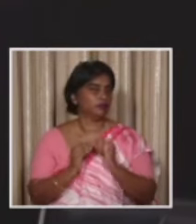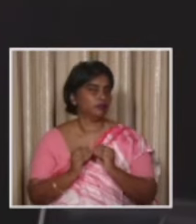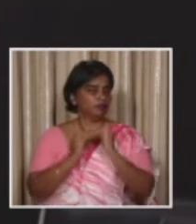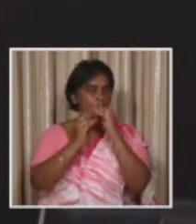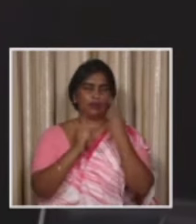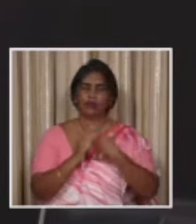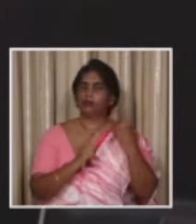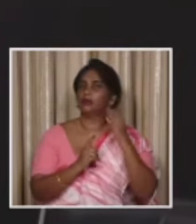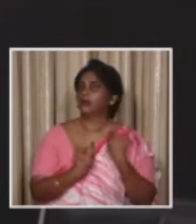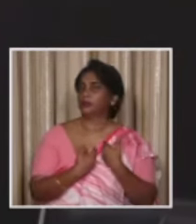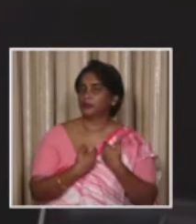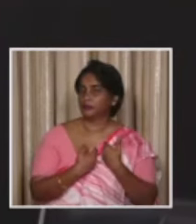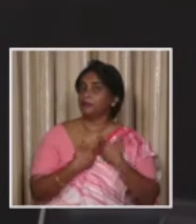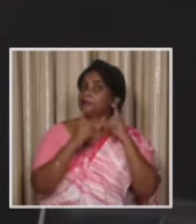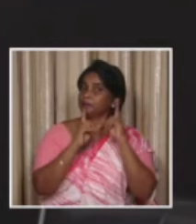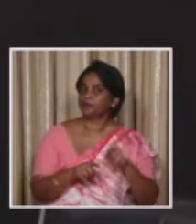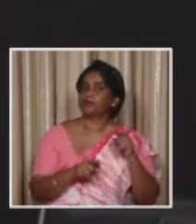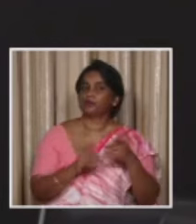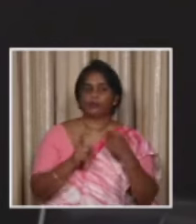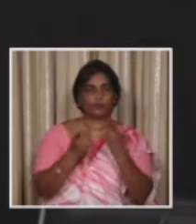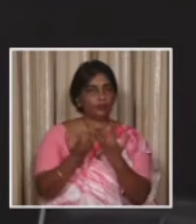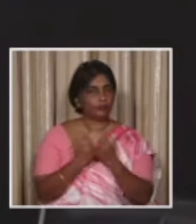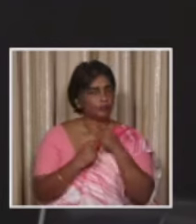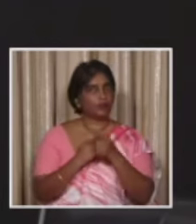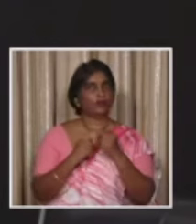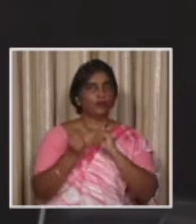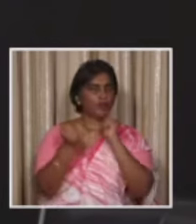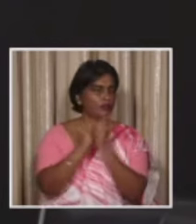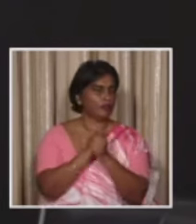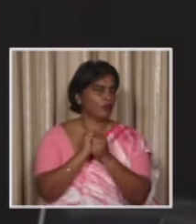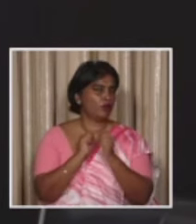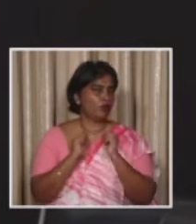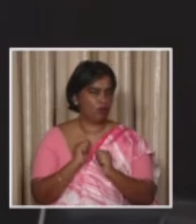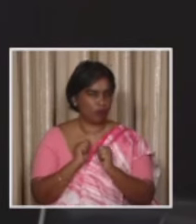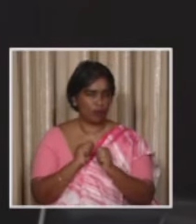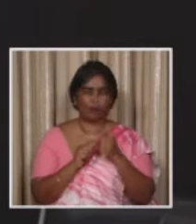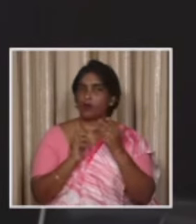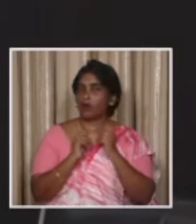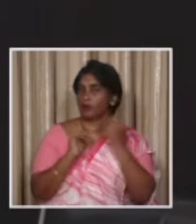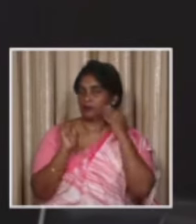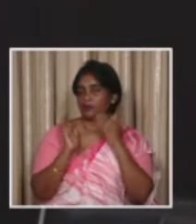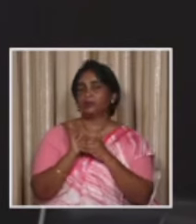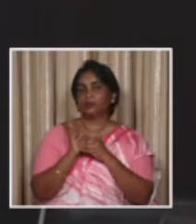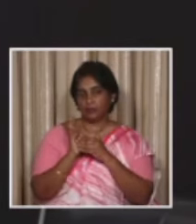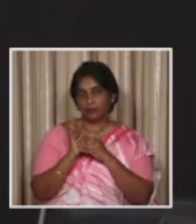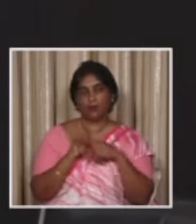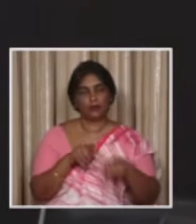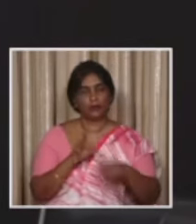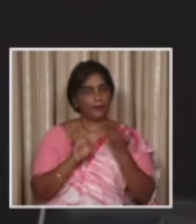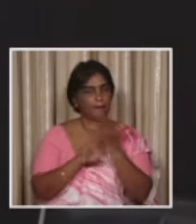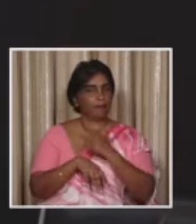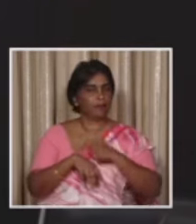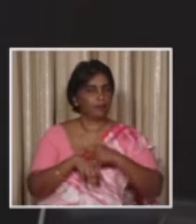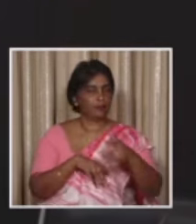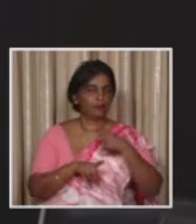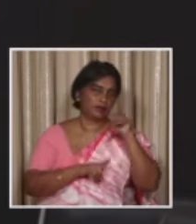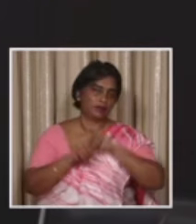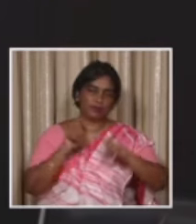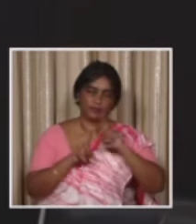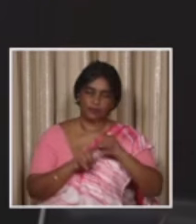දියුණු කරගන්නේ එහෙම නැත්නම් ඊට අවශ්‍ය කරන වෙනස්කම් කරන්නේ කොහොමද කියන එක අපි මේ පහුගිය කාලේ අපි කතා